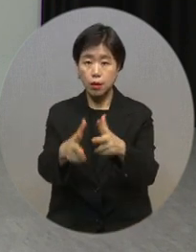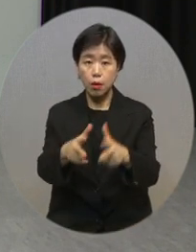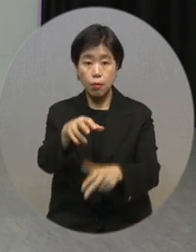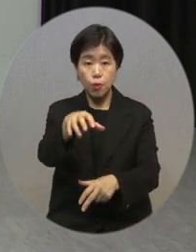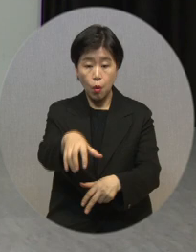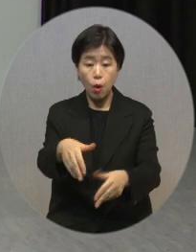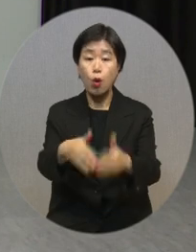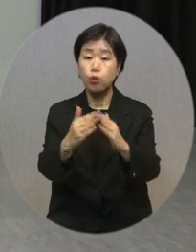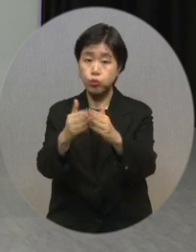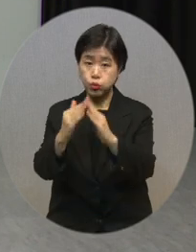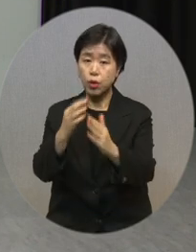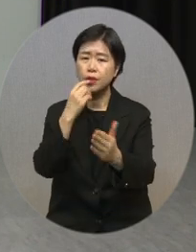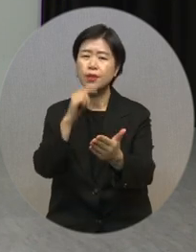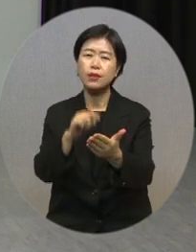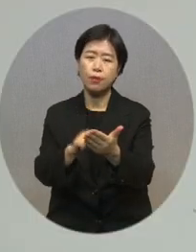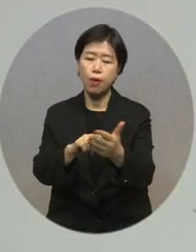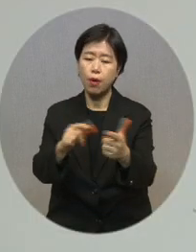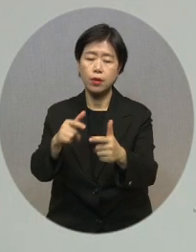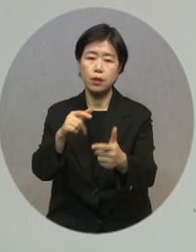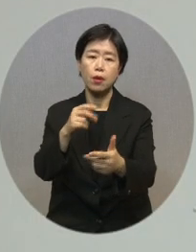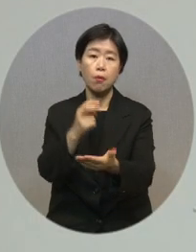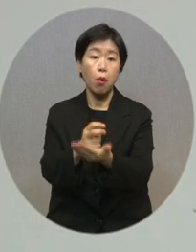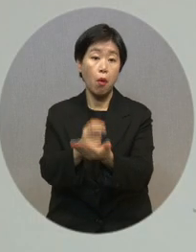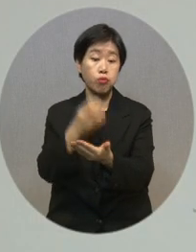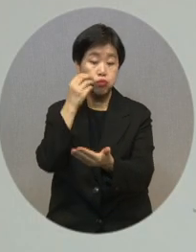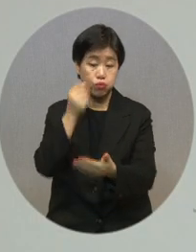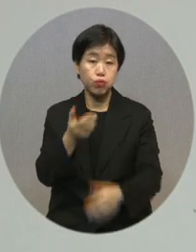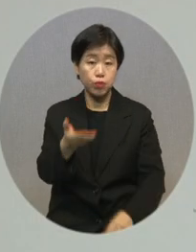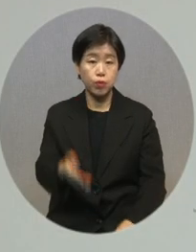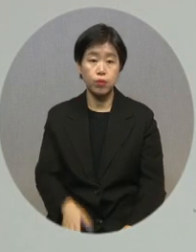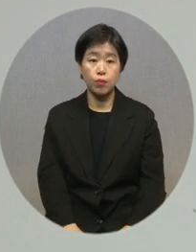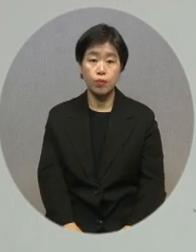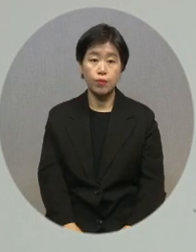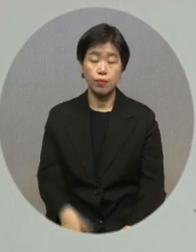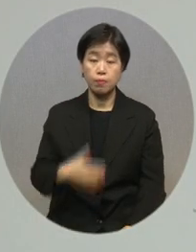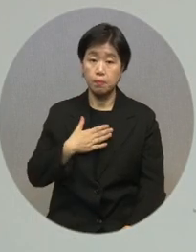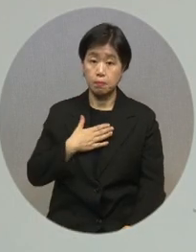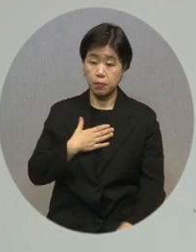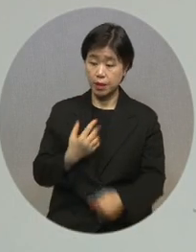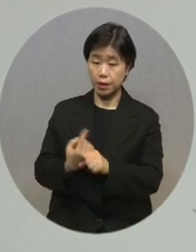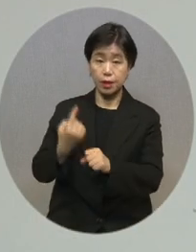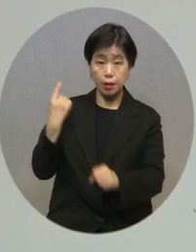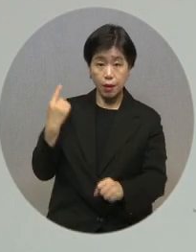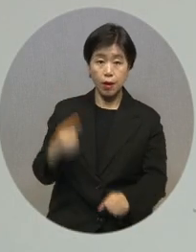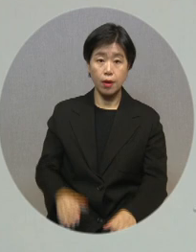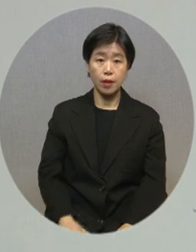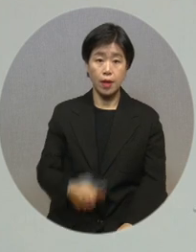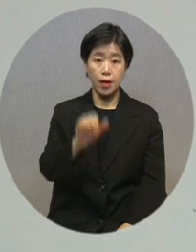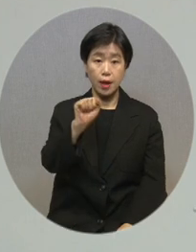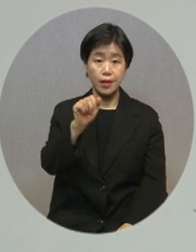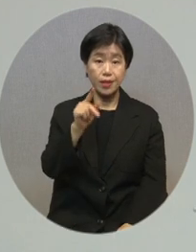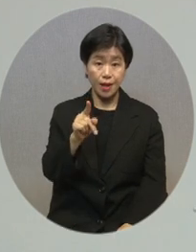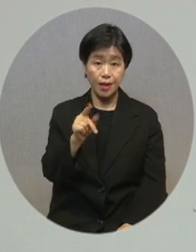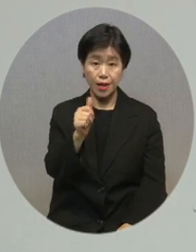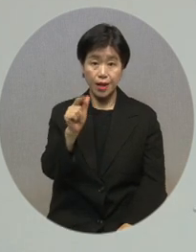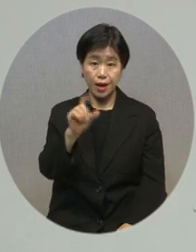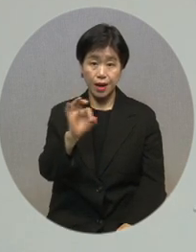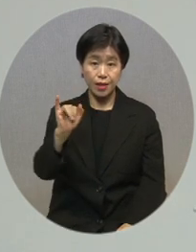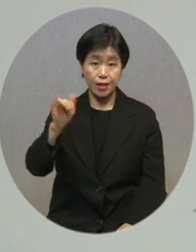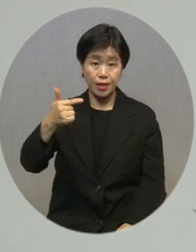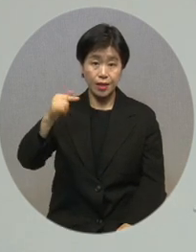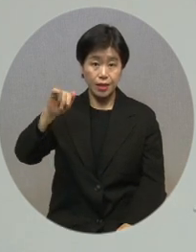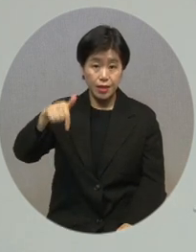방식으로 지금 규제를 다 풀었기 때문에 저희가 그 제가 작년에 그 SK 하이닉스에서 하는 장애인 표준 사업장을